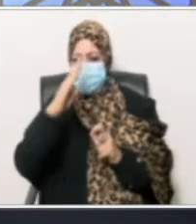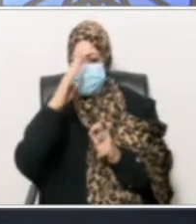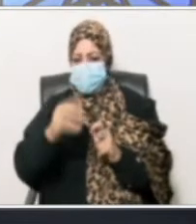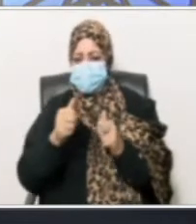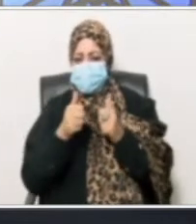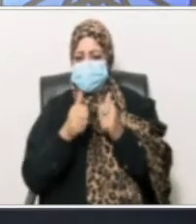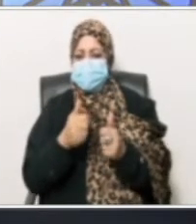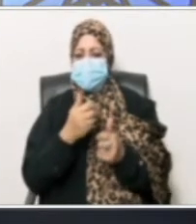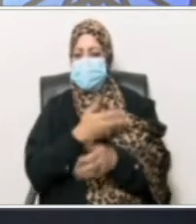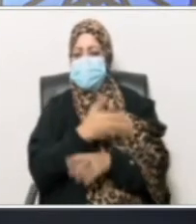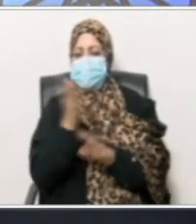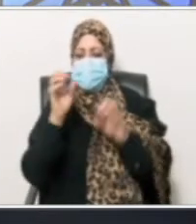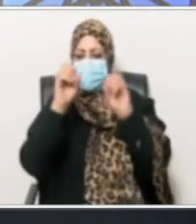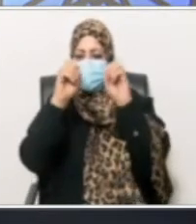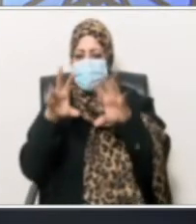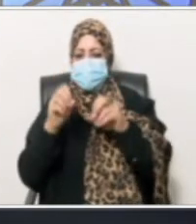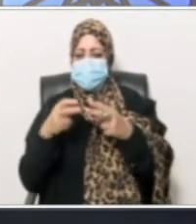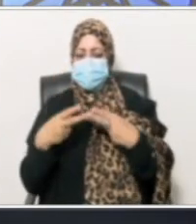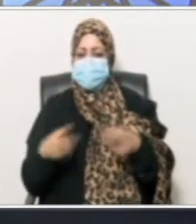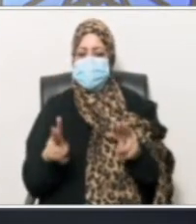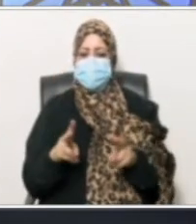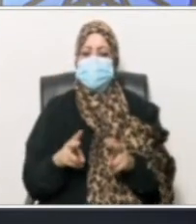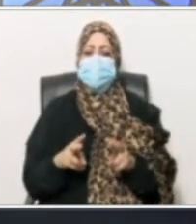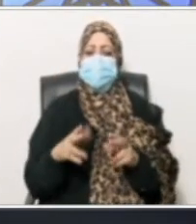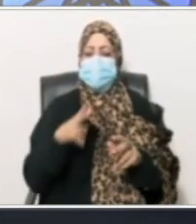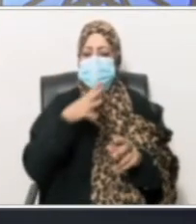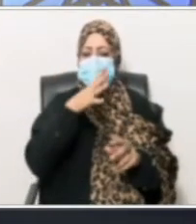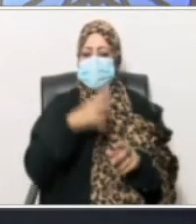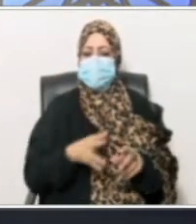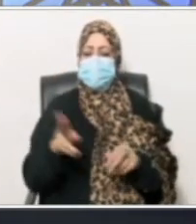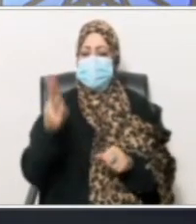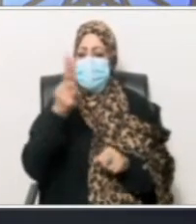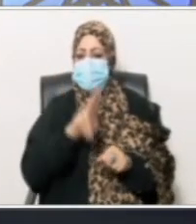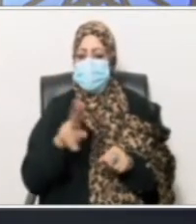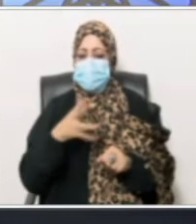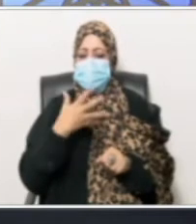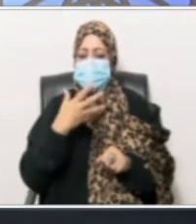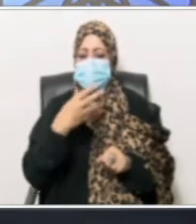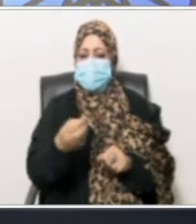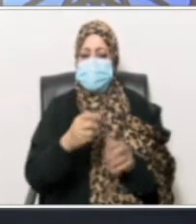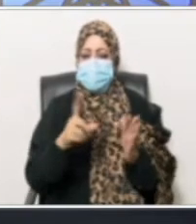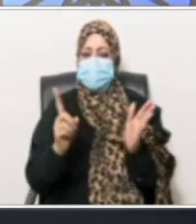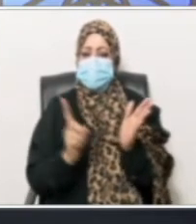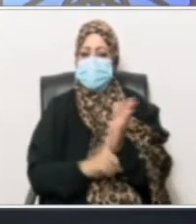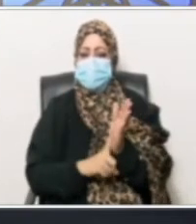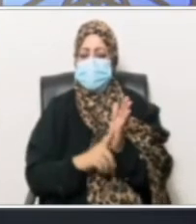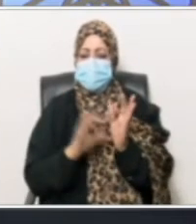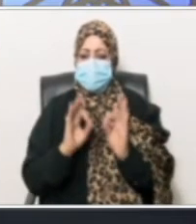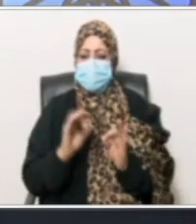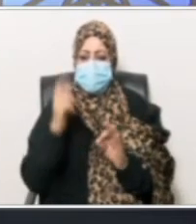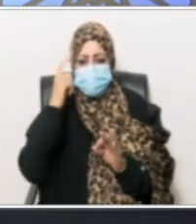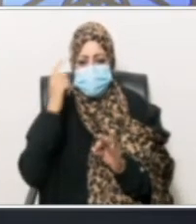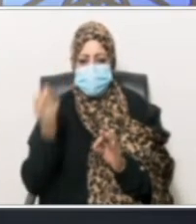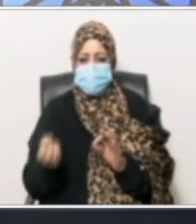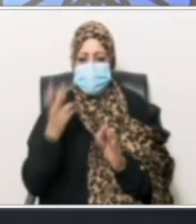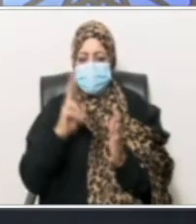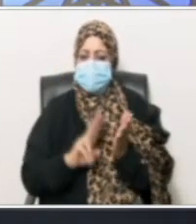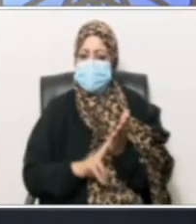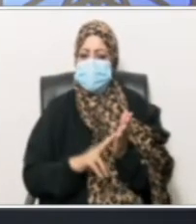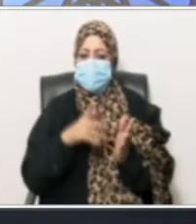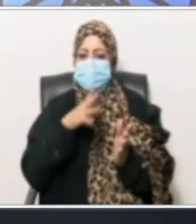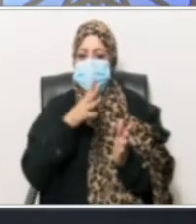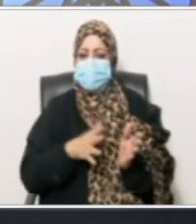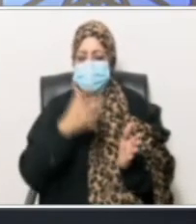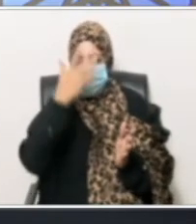بالله السؤال الاول، وهي حكم نبغى حتى وجهه نظر من الشيخ عبد الفتاح ومشايخنا الفاضل اللي بعد الصلاه، اللي يعلم على